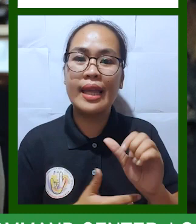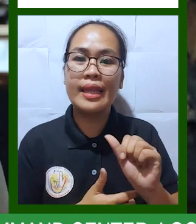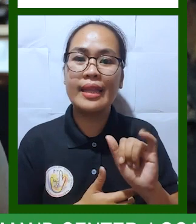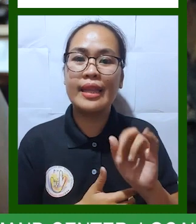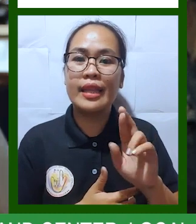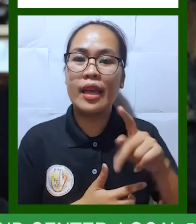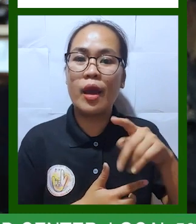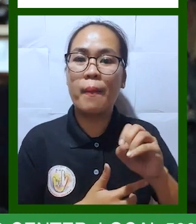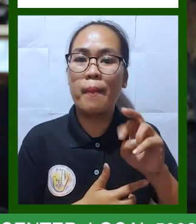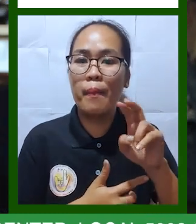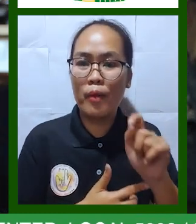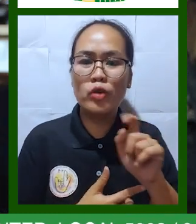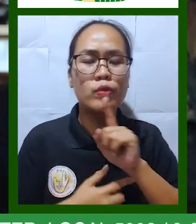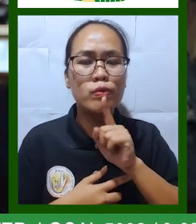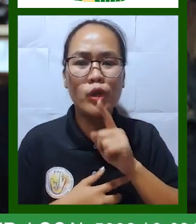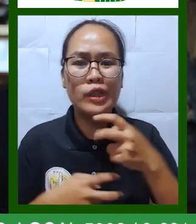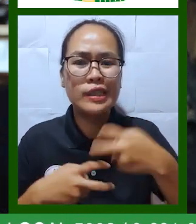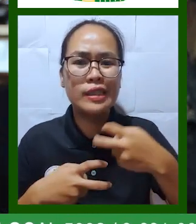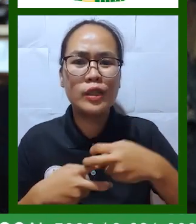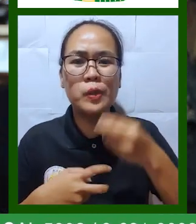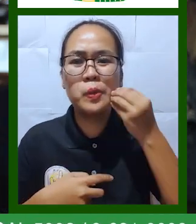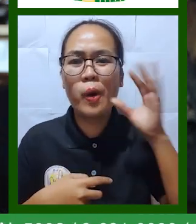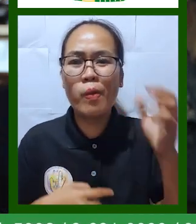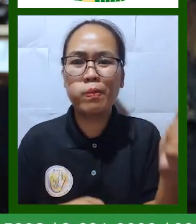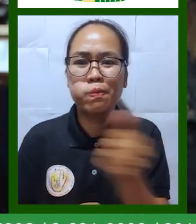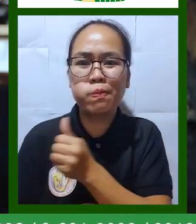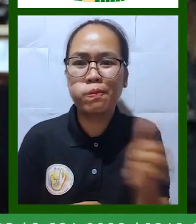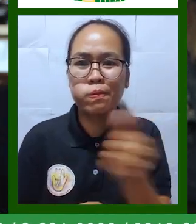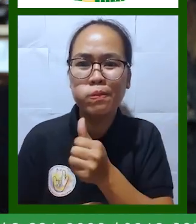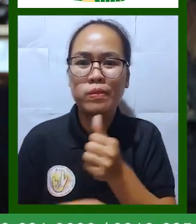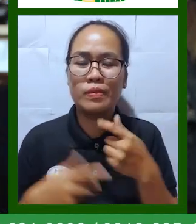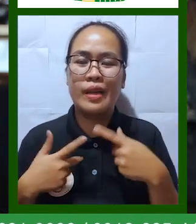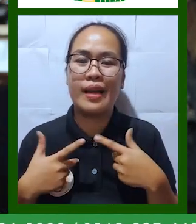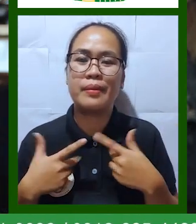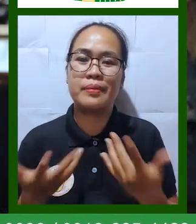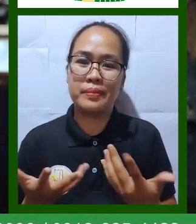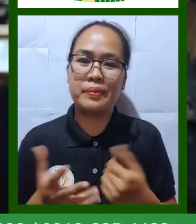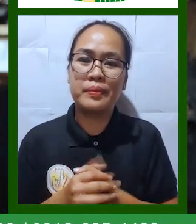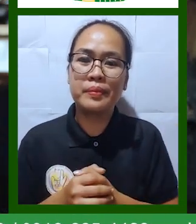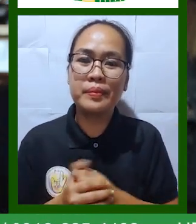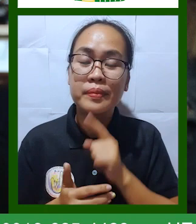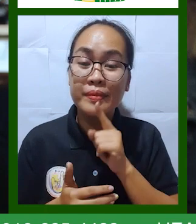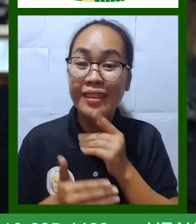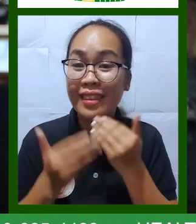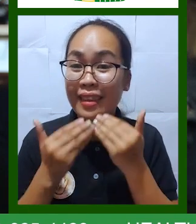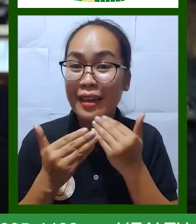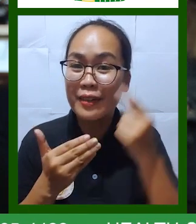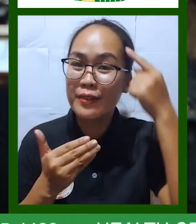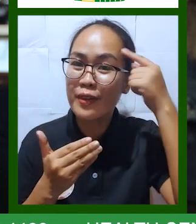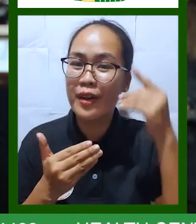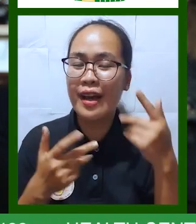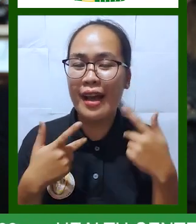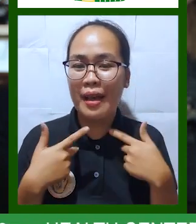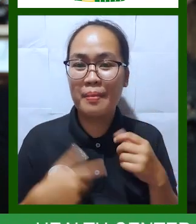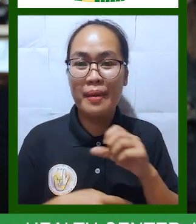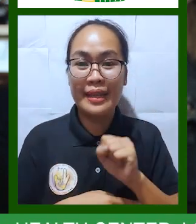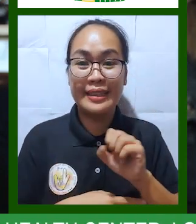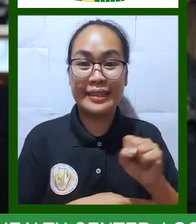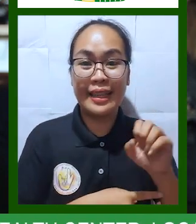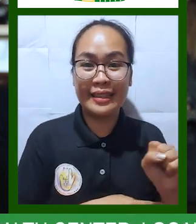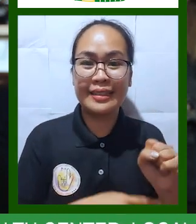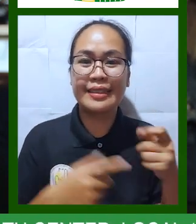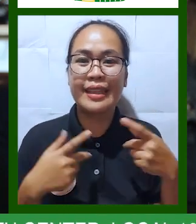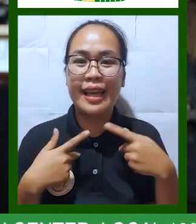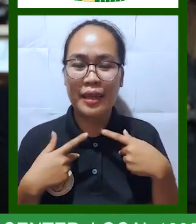din umuwi mula airport papunta dito sa atin. At syempre, no, ang aking pagpapasalamat din sa SSS,